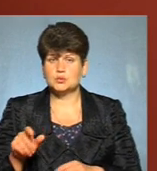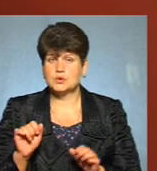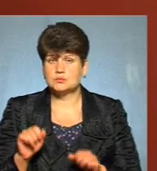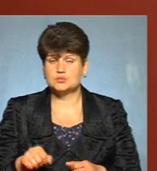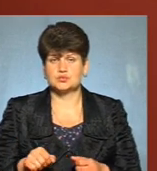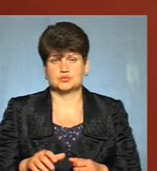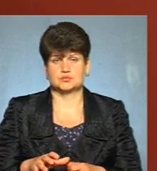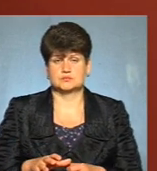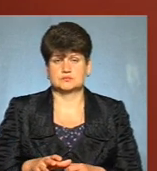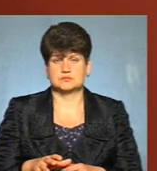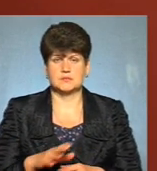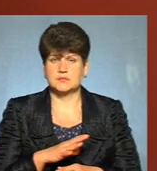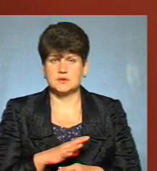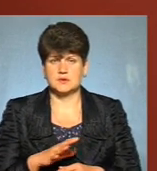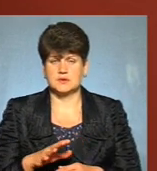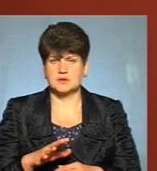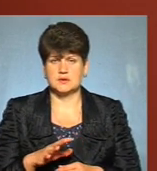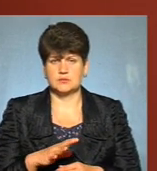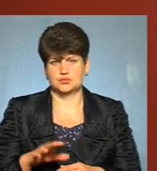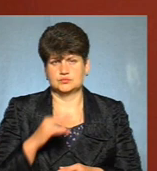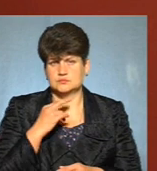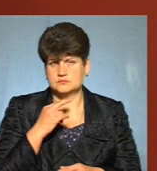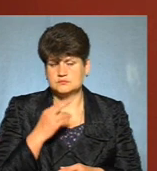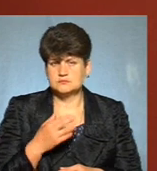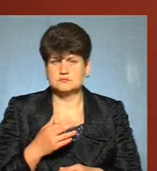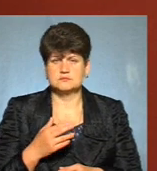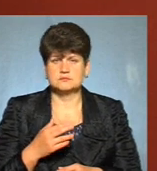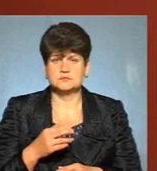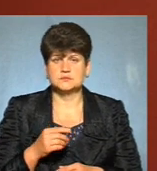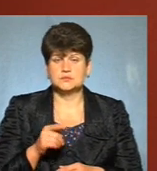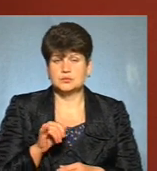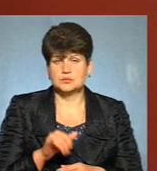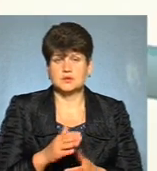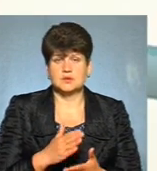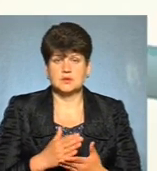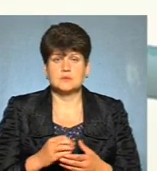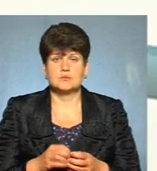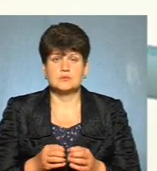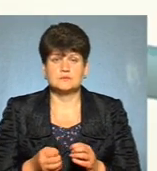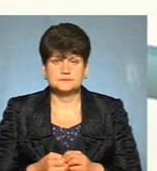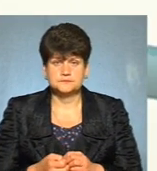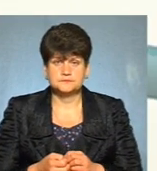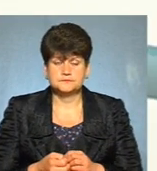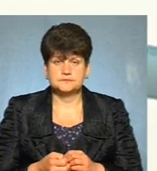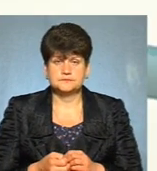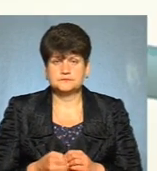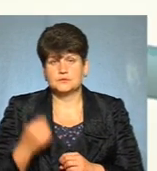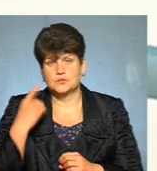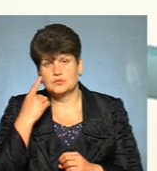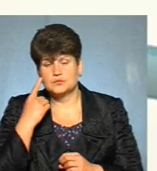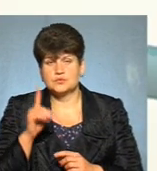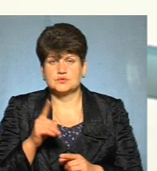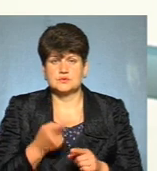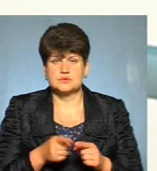не придавати значення тому, що у них є ці проблеми. Подумати, що це